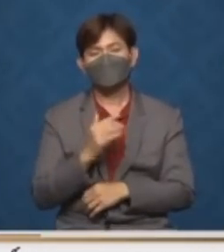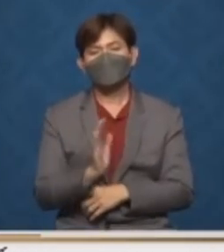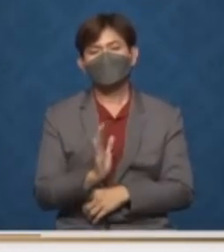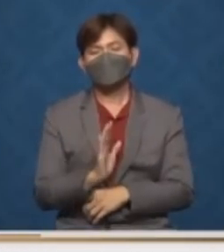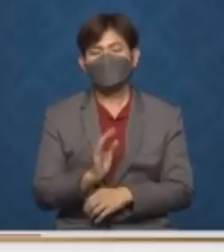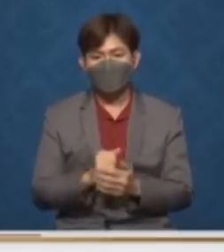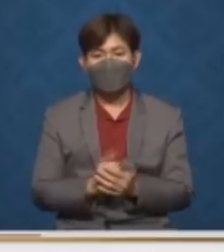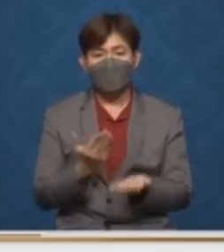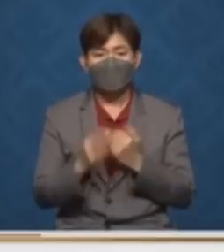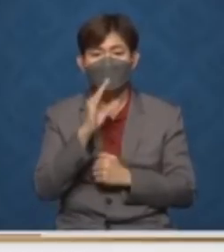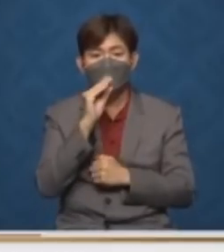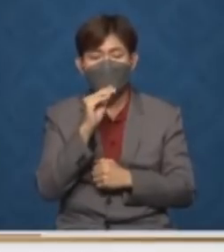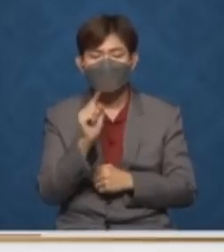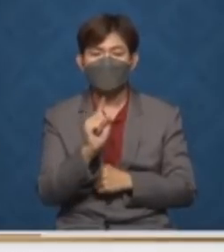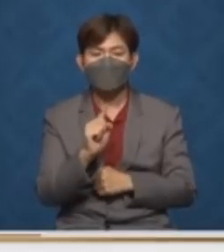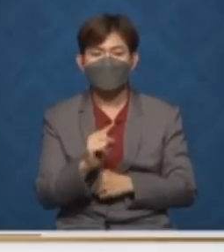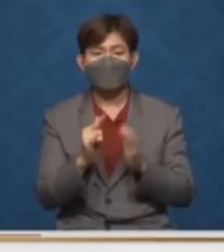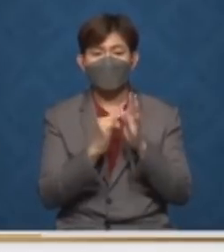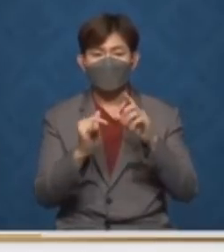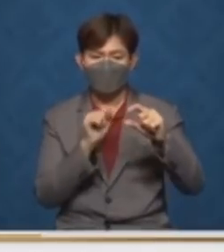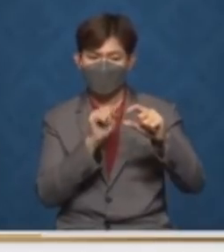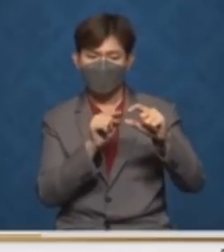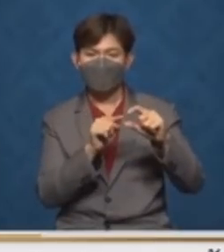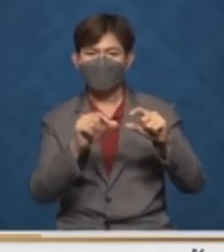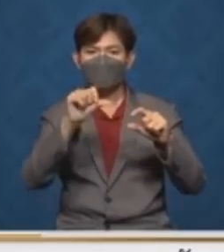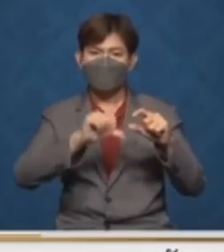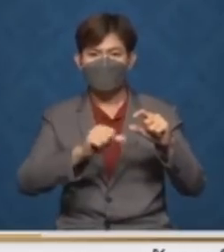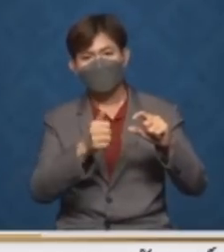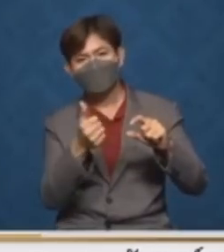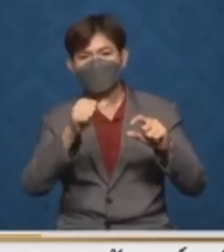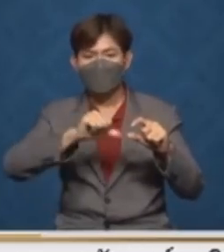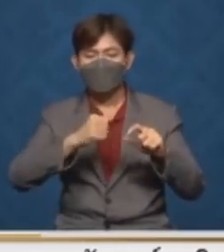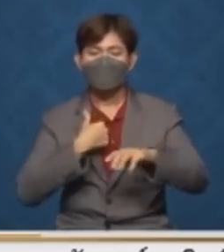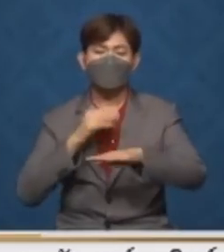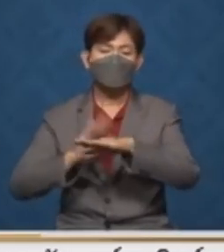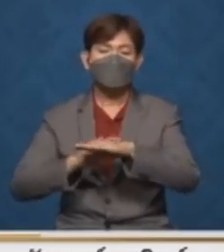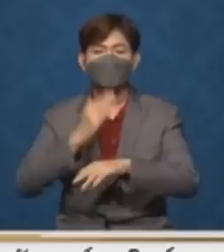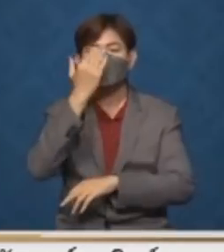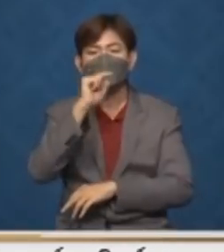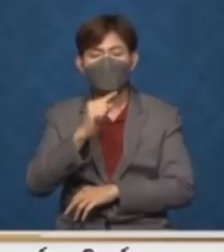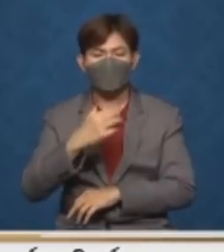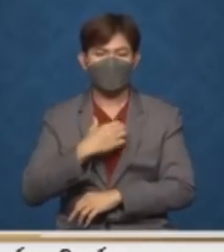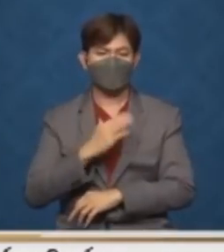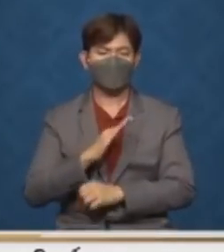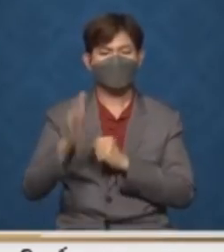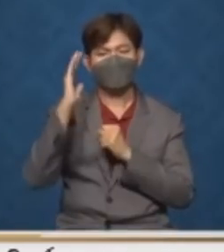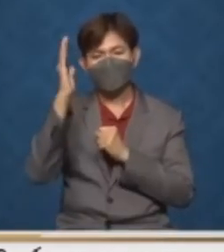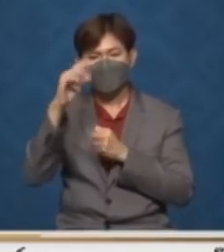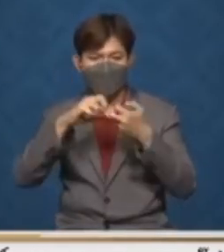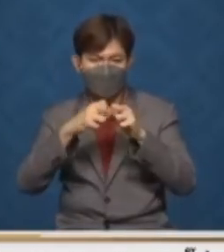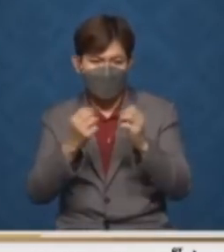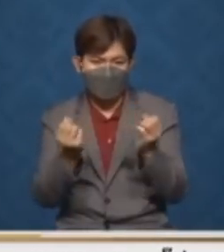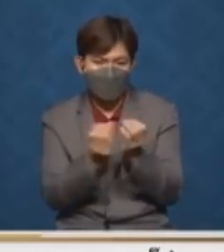รวมทั้การ shroud คุภาพของวรคซินเนี่ย ที่ผมผมเตือนเพระว่าผมไมต้องการให้คำไปปลายของเราเนี่ยไปกระทท